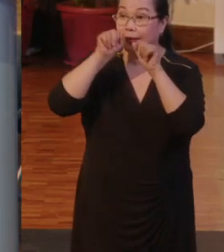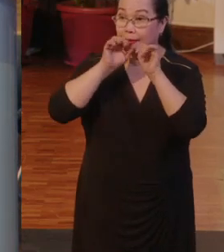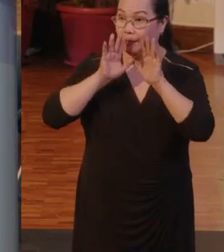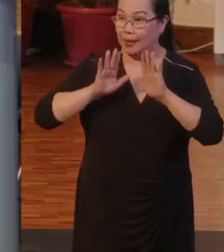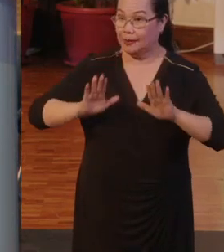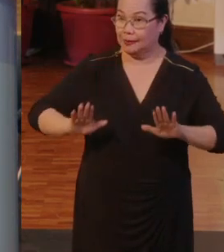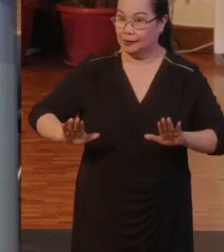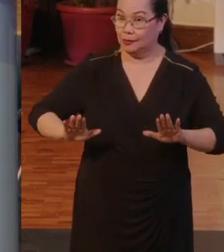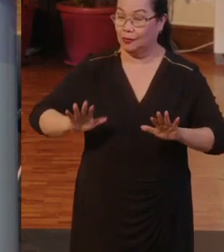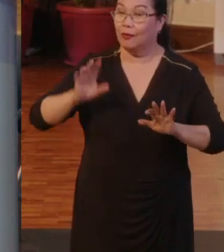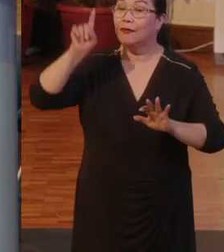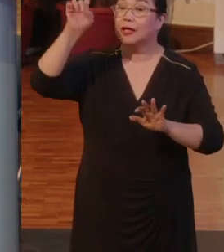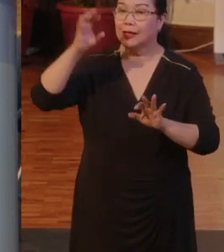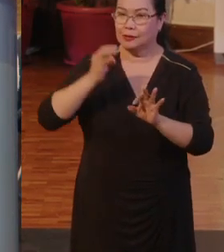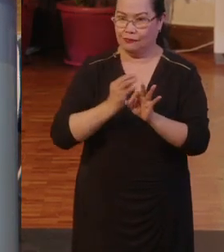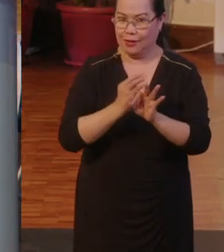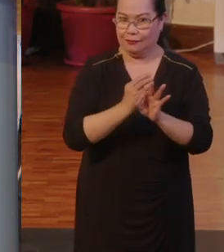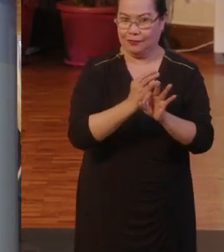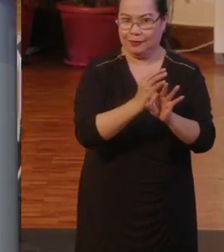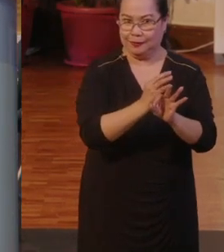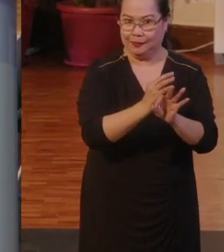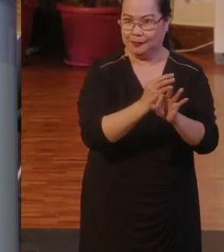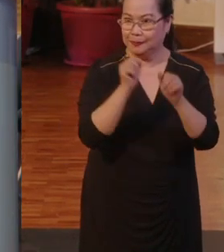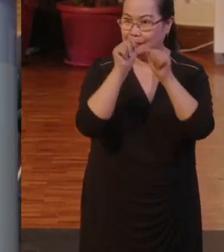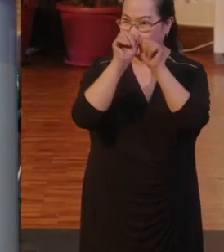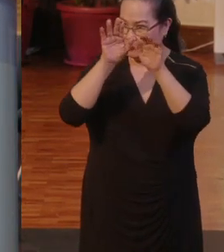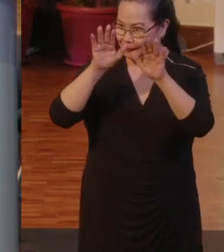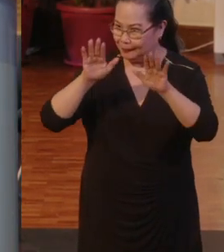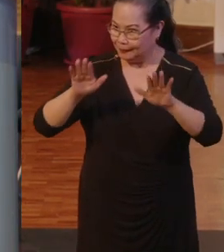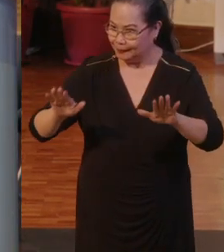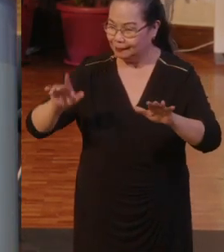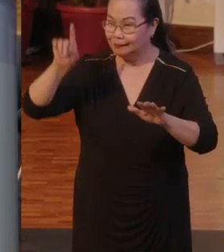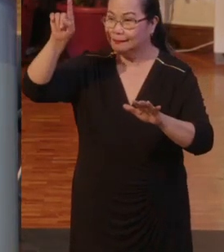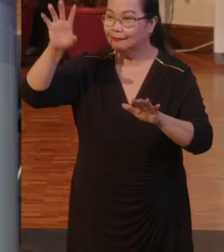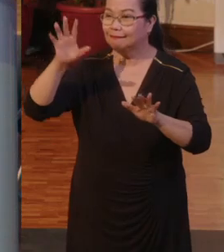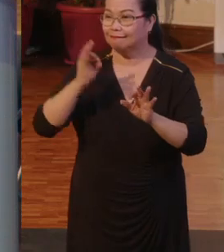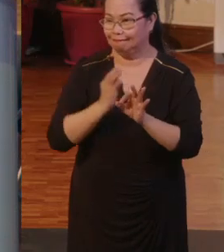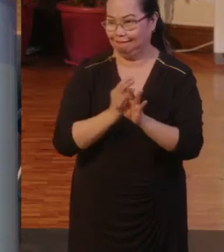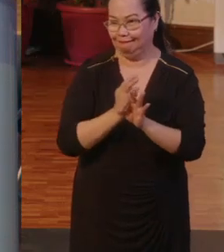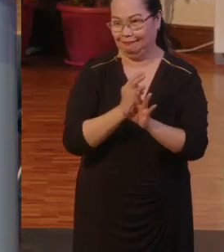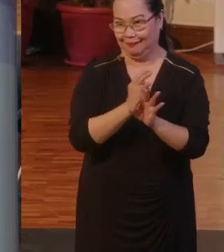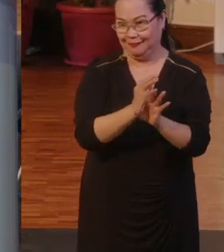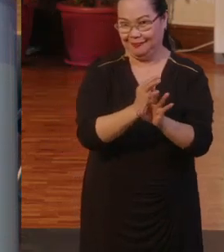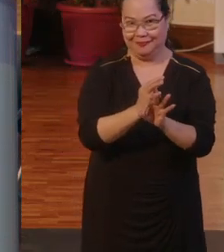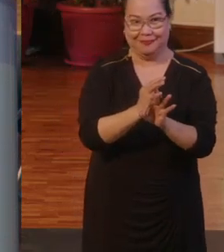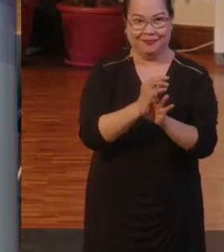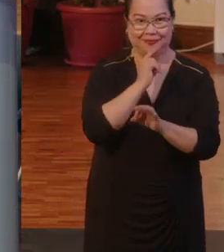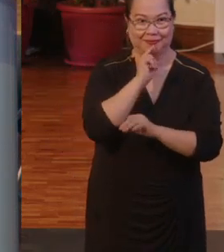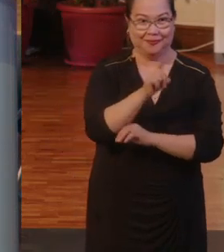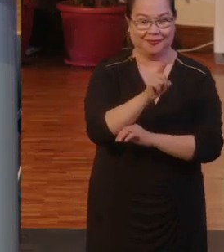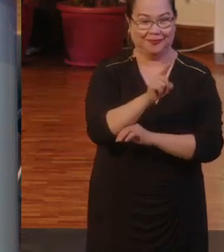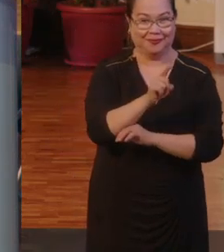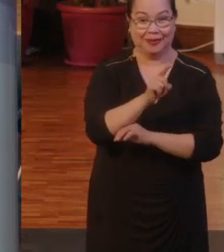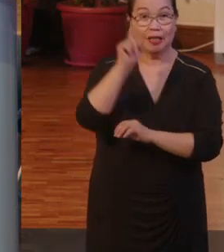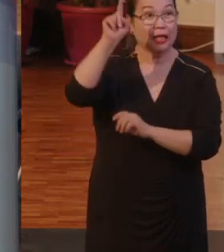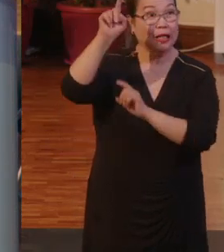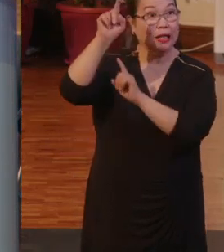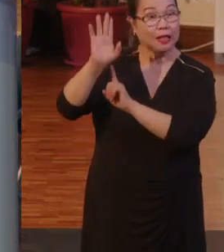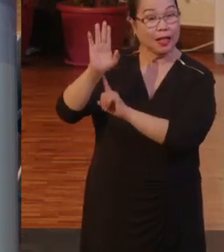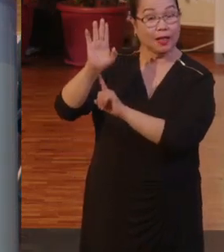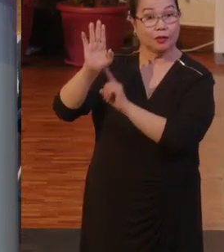isang tapat na Diyos. Pagpapala ng isang tapat na Diyos. Naging tapat ang